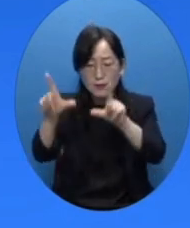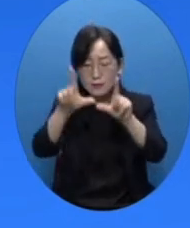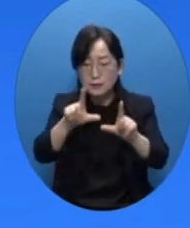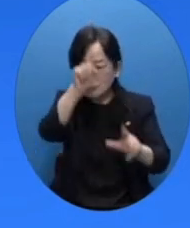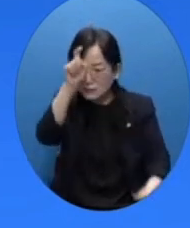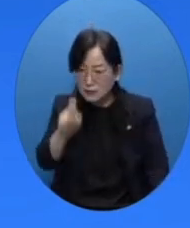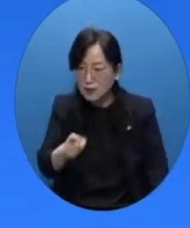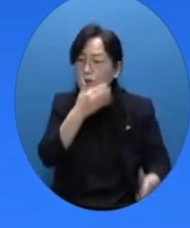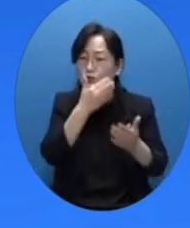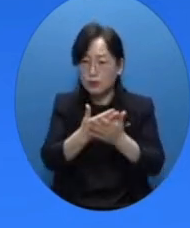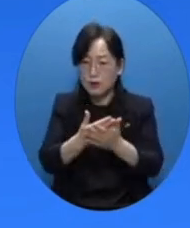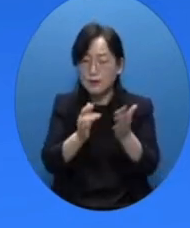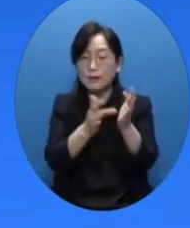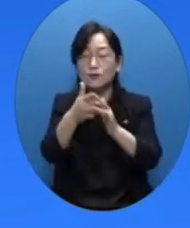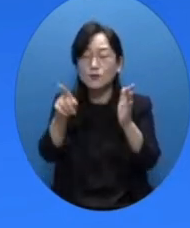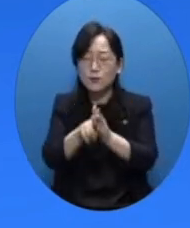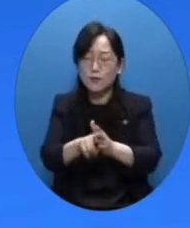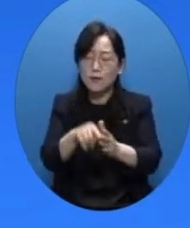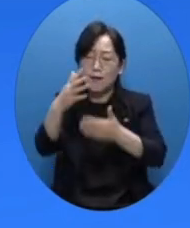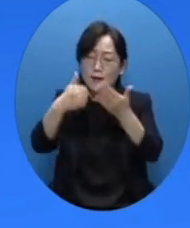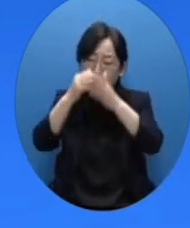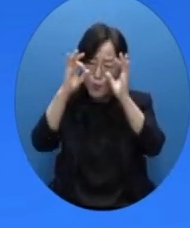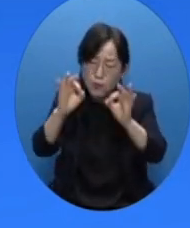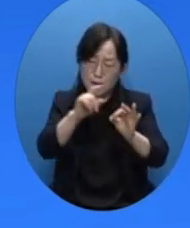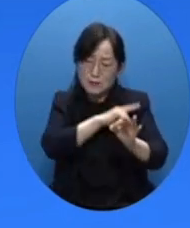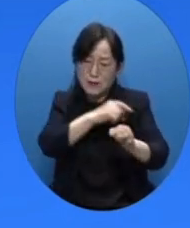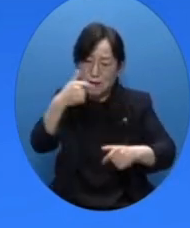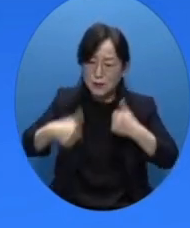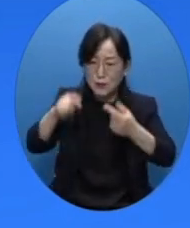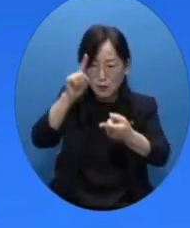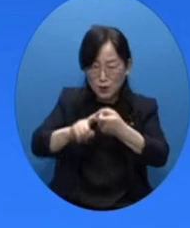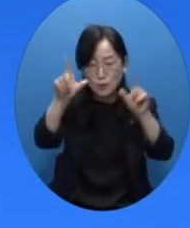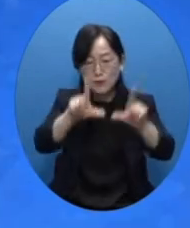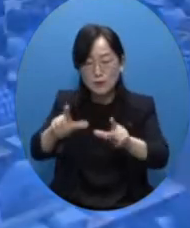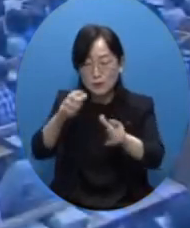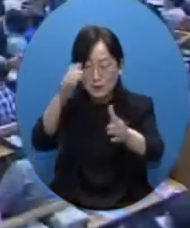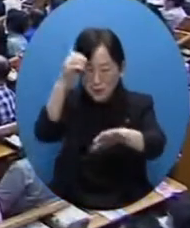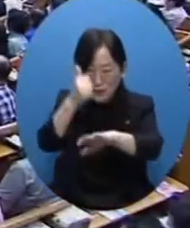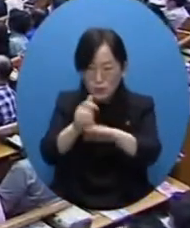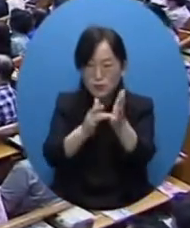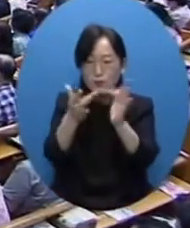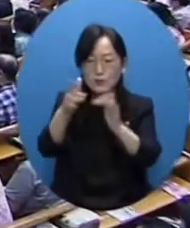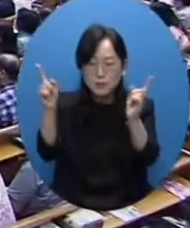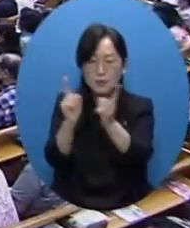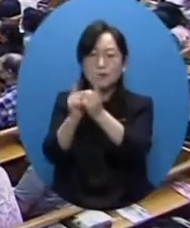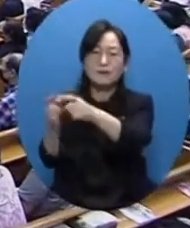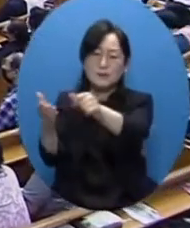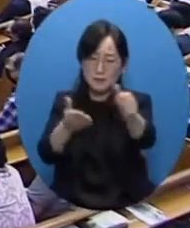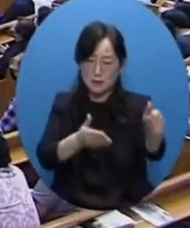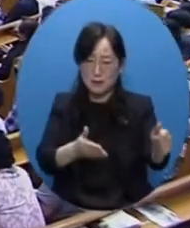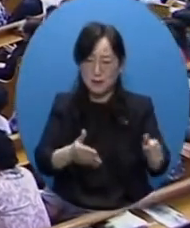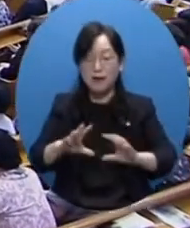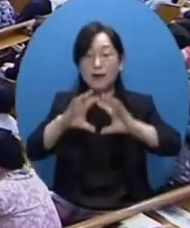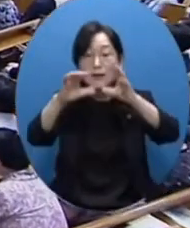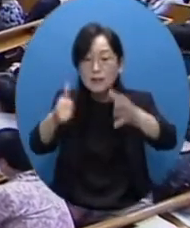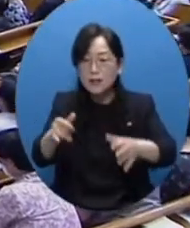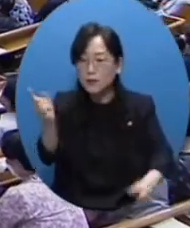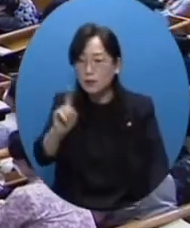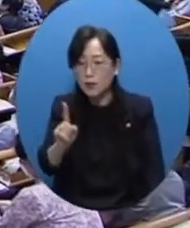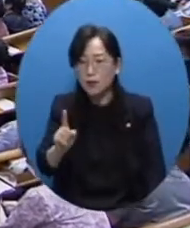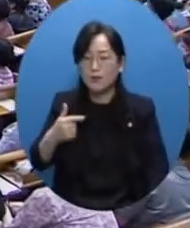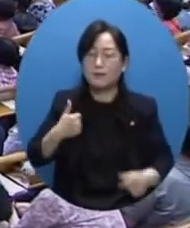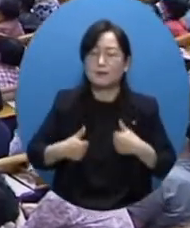믿고 하루에 가장 기뻐하시는 삶을 살다가 기쁨으로 주 맞아 쓰이는 여러 모두가 되기를 바랍니다 이상의 어떠한